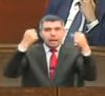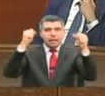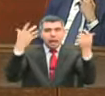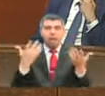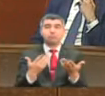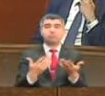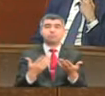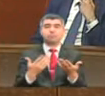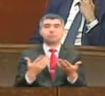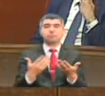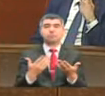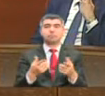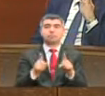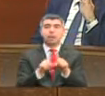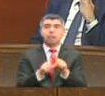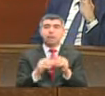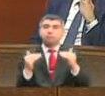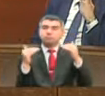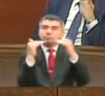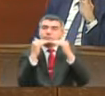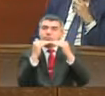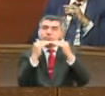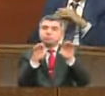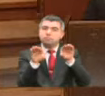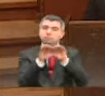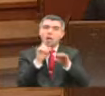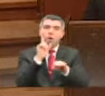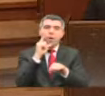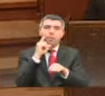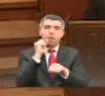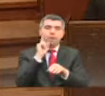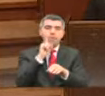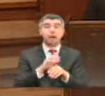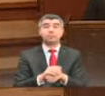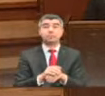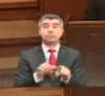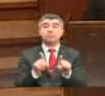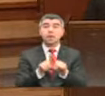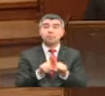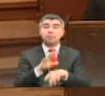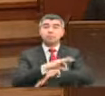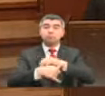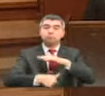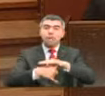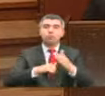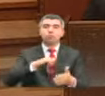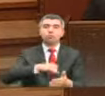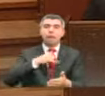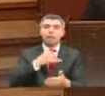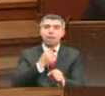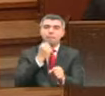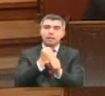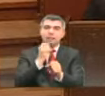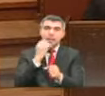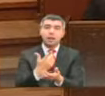قانون المتعلق بهيئة المناصفة ومكافحة كل أشكال التمييز، القانون المتعلق بالمجلس الاستشاري للشباب والعمل الجمعوي،